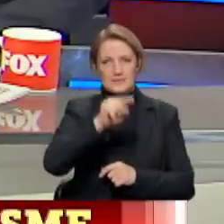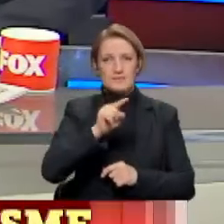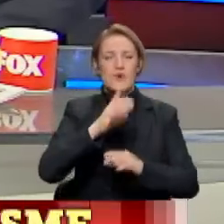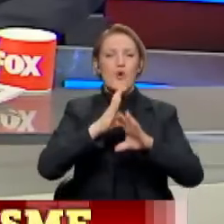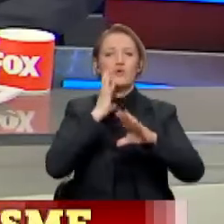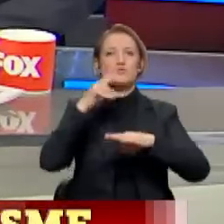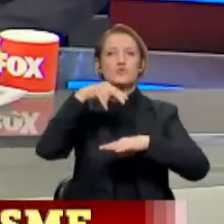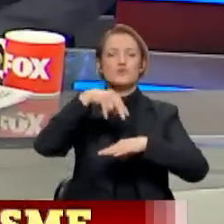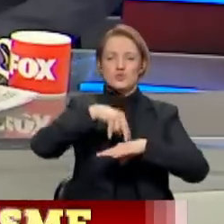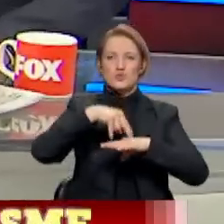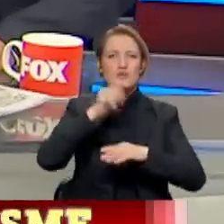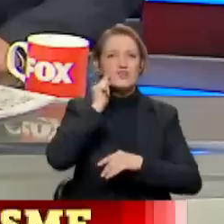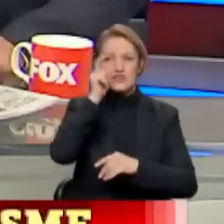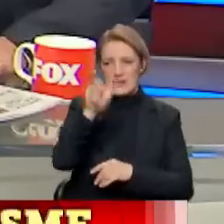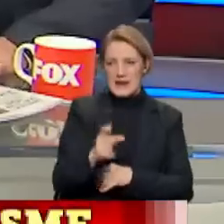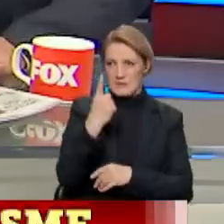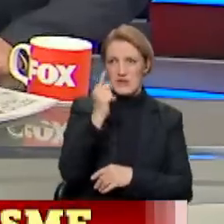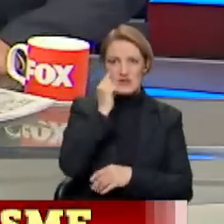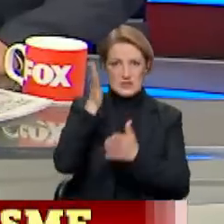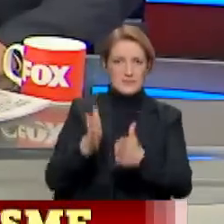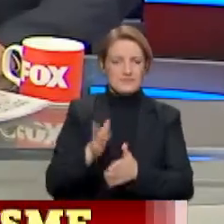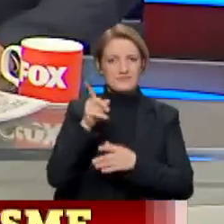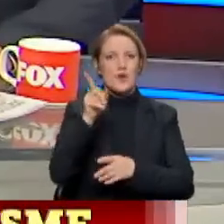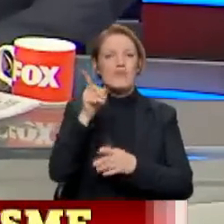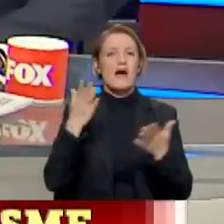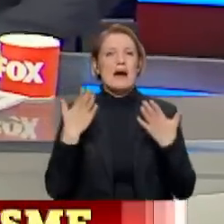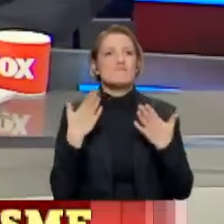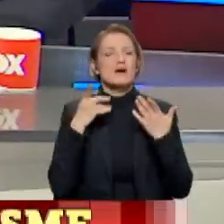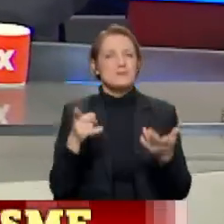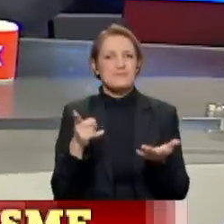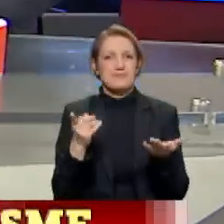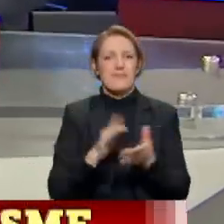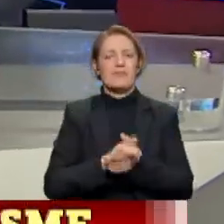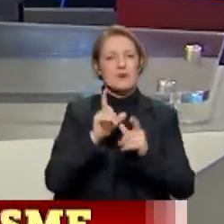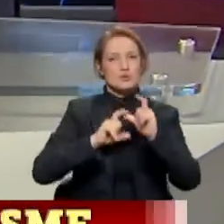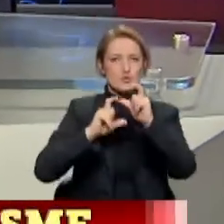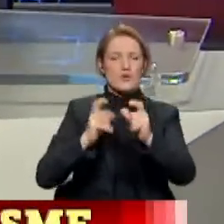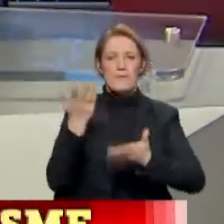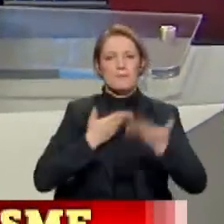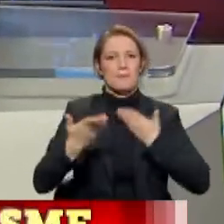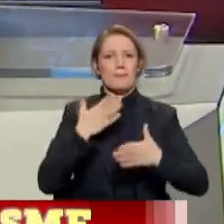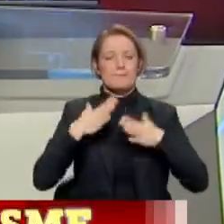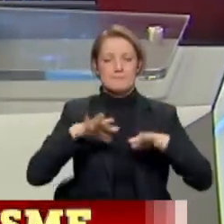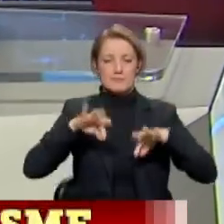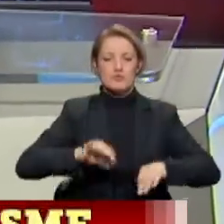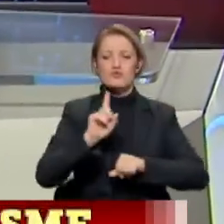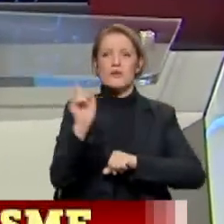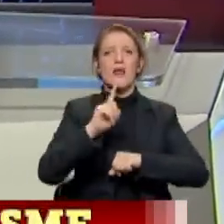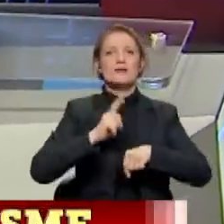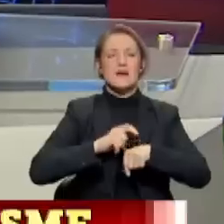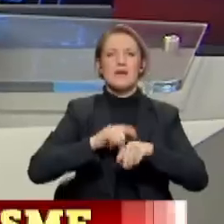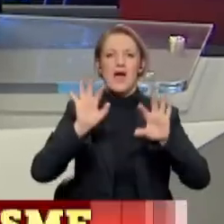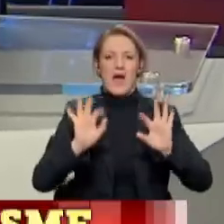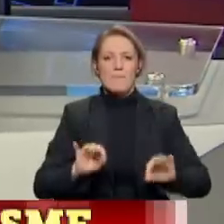Otobüsün üzerindeki kişilerden birisiniz. Ve oradaki atmosferi de size soracağım, anlatmanızı isteyeceğim. Biz bugün Çalar Saat'te